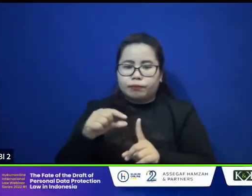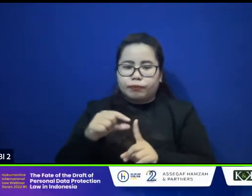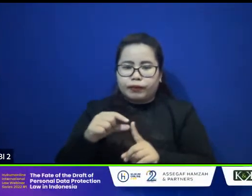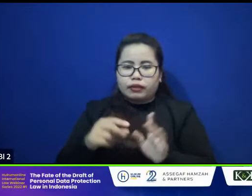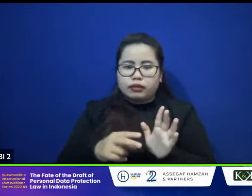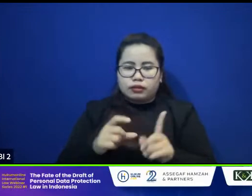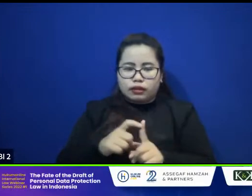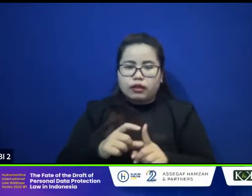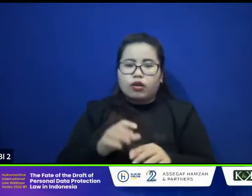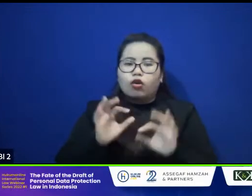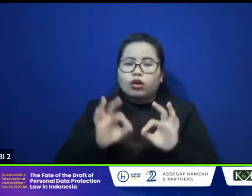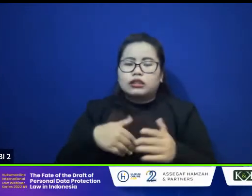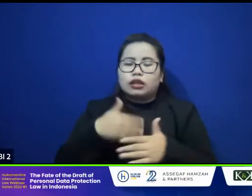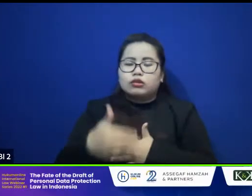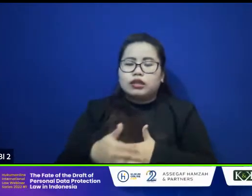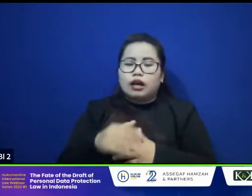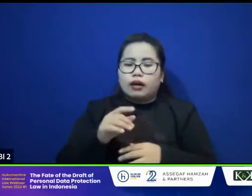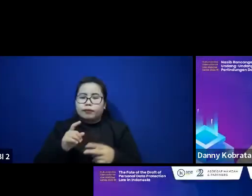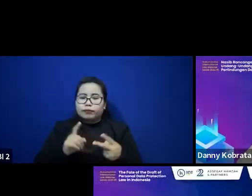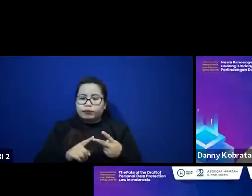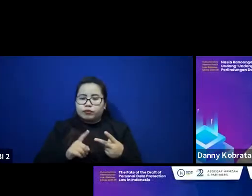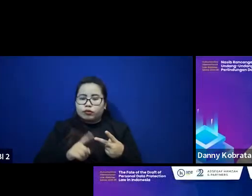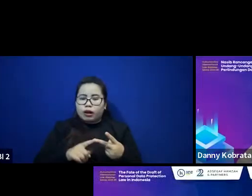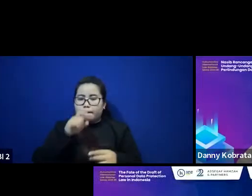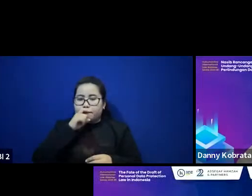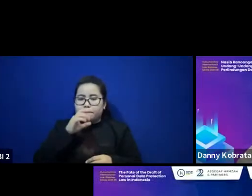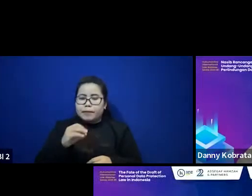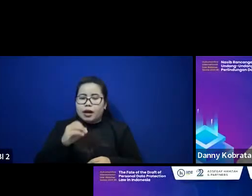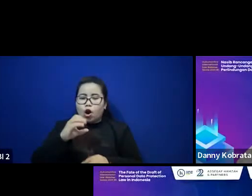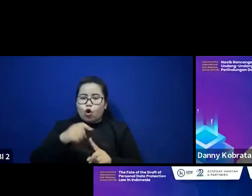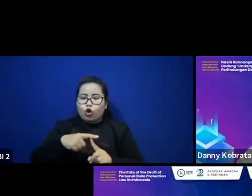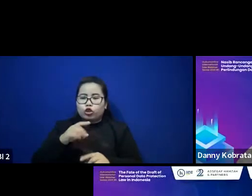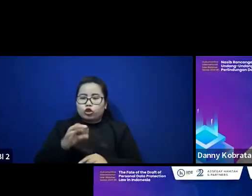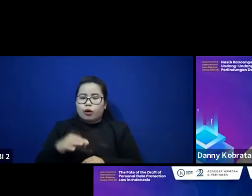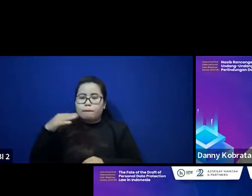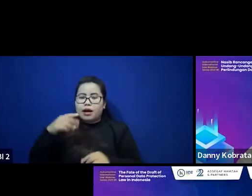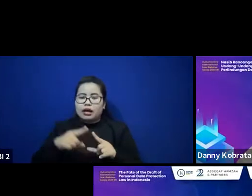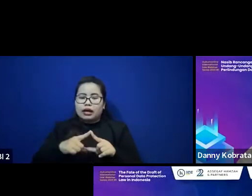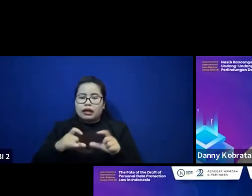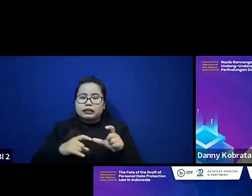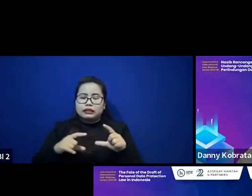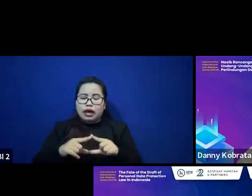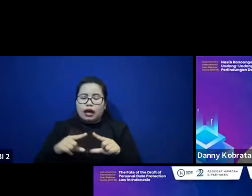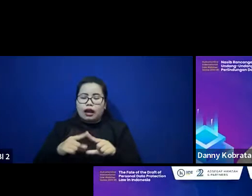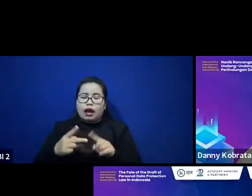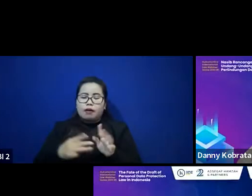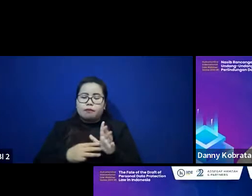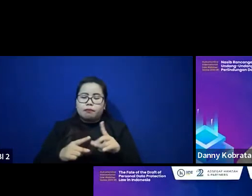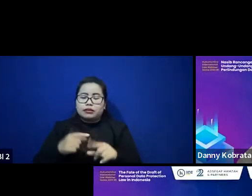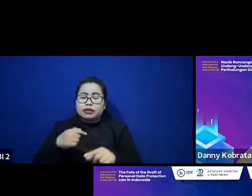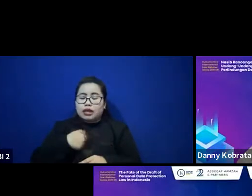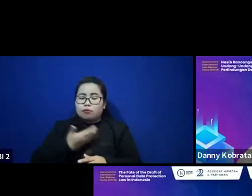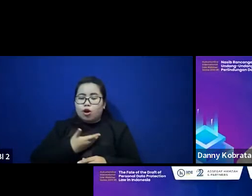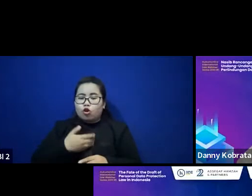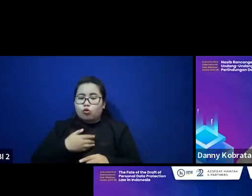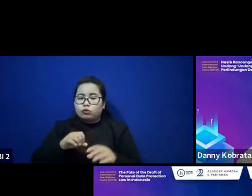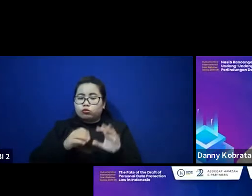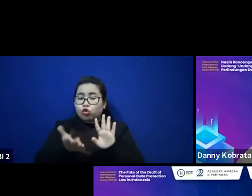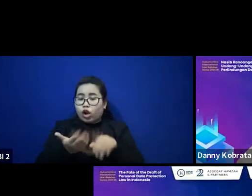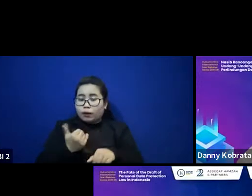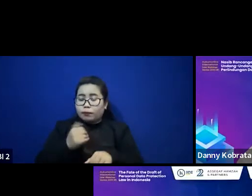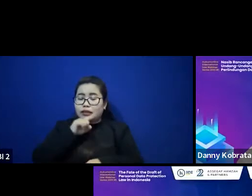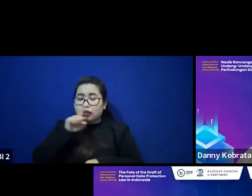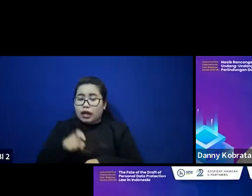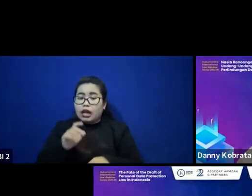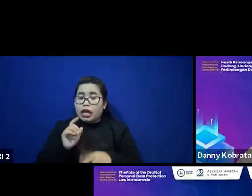Rahma tadi Yang kedua Pak Wiryo Mbak Raisa Rahma mungkin saya izin Rifai sedikit pertanyaannya Apakah kalau perusahaan